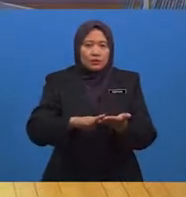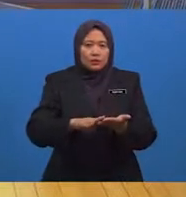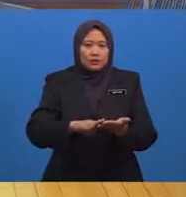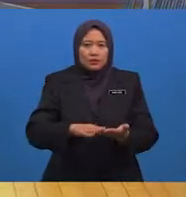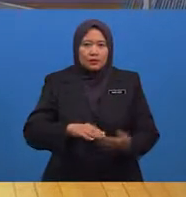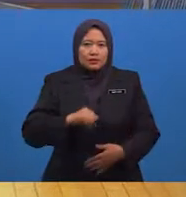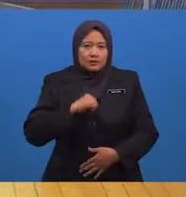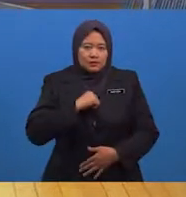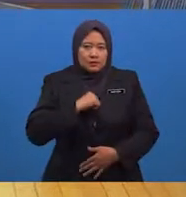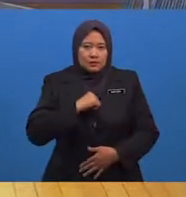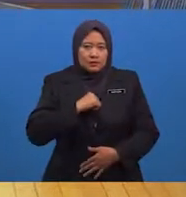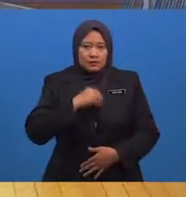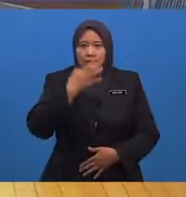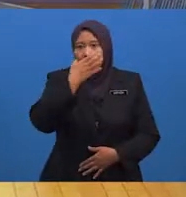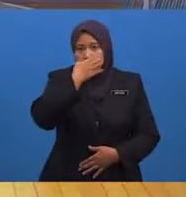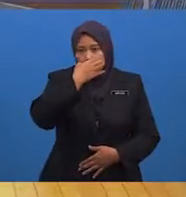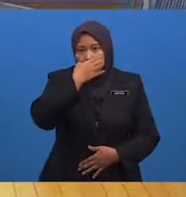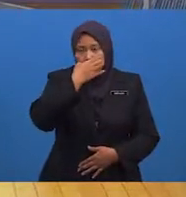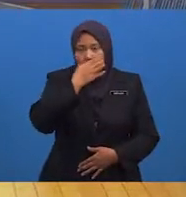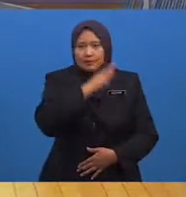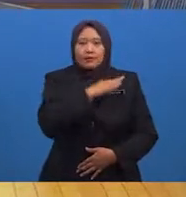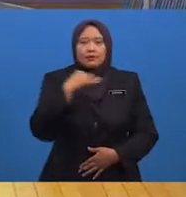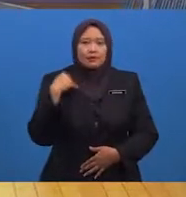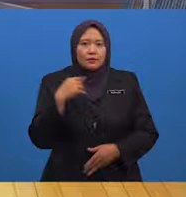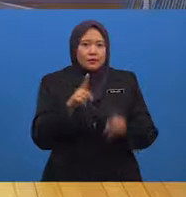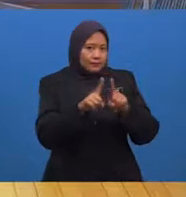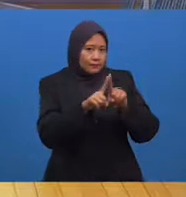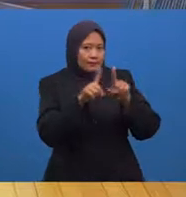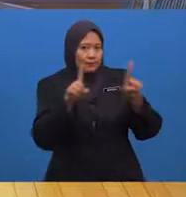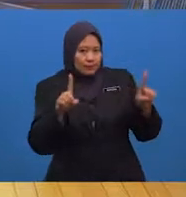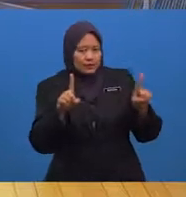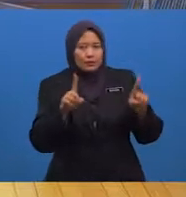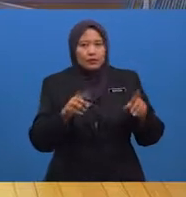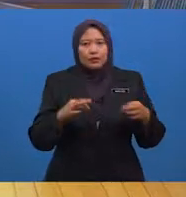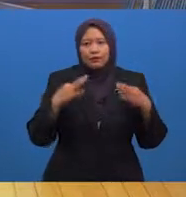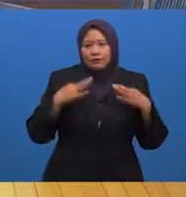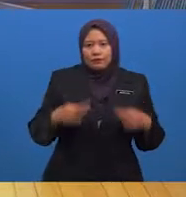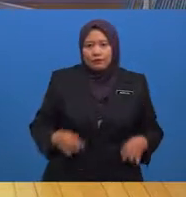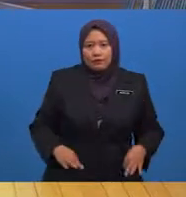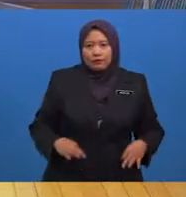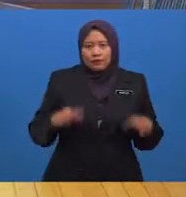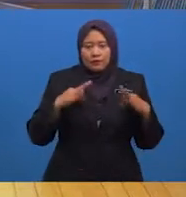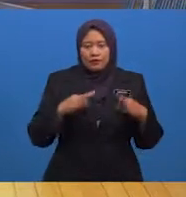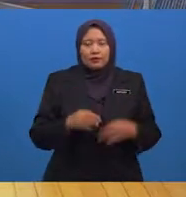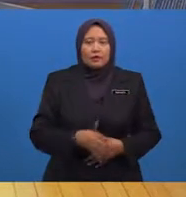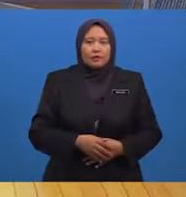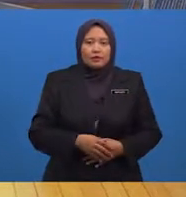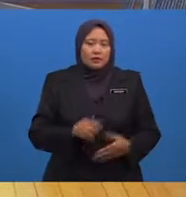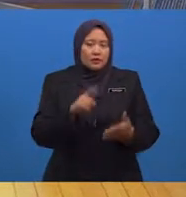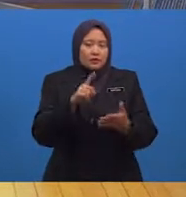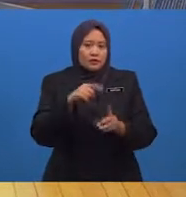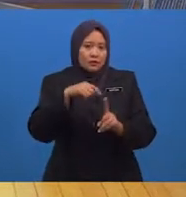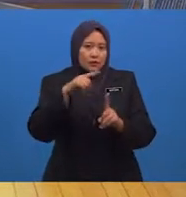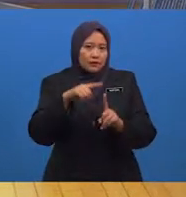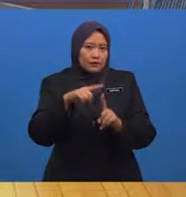memakai pelitup muka dan menjaga penjarakan fizikal ketika berada di mana-mana